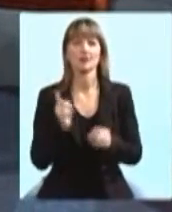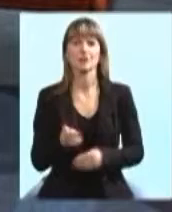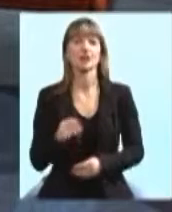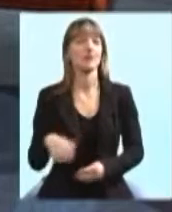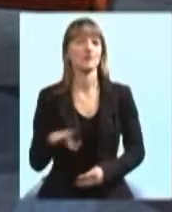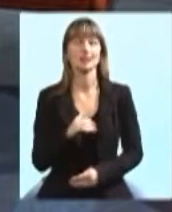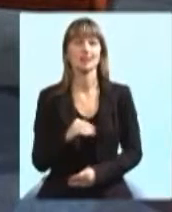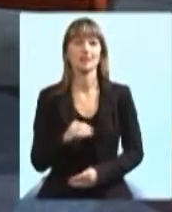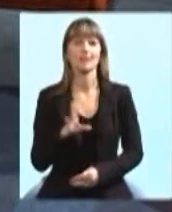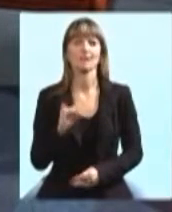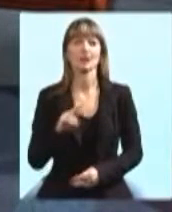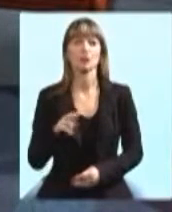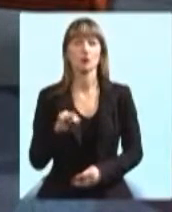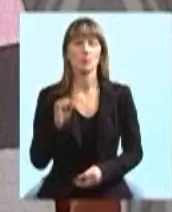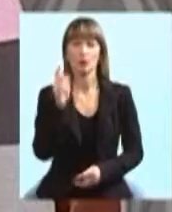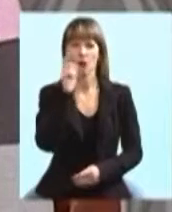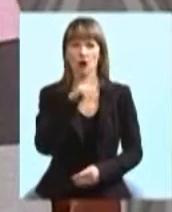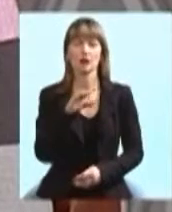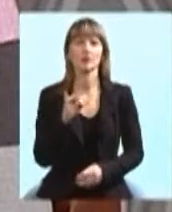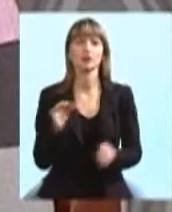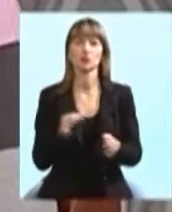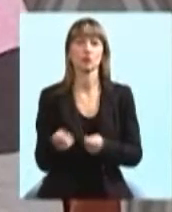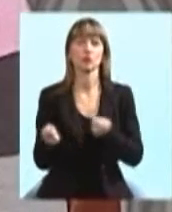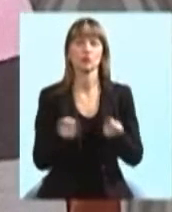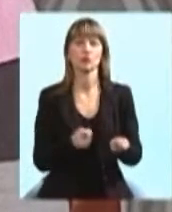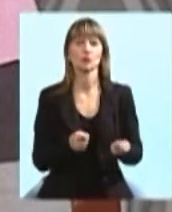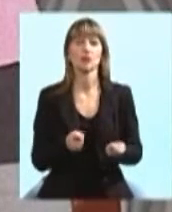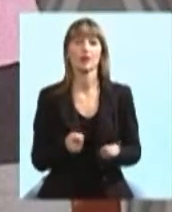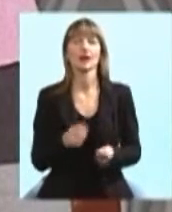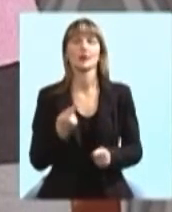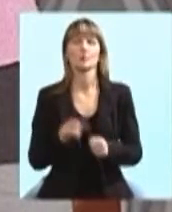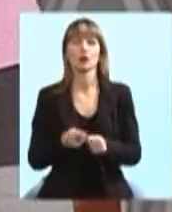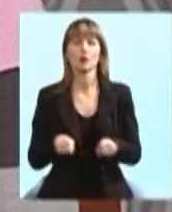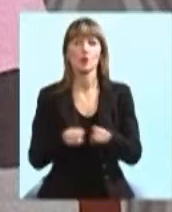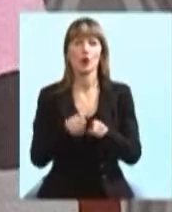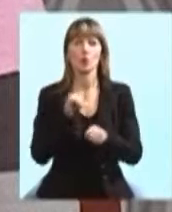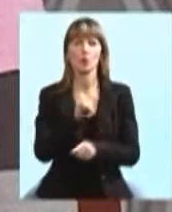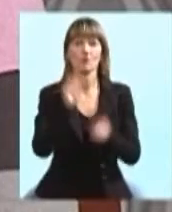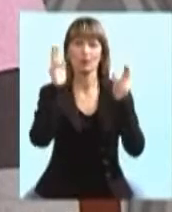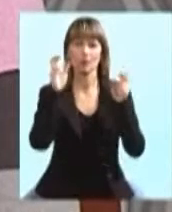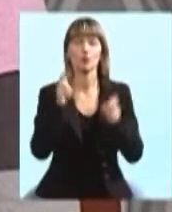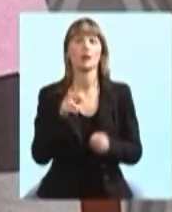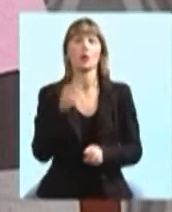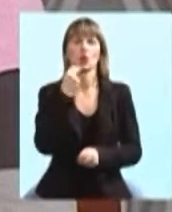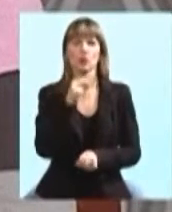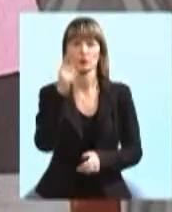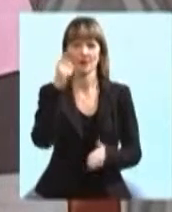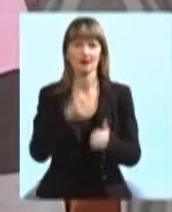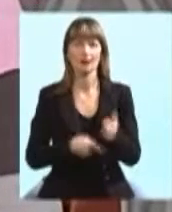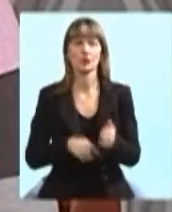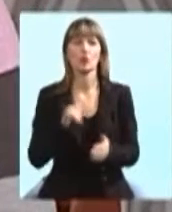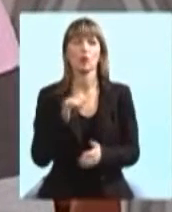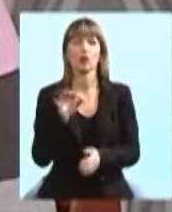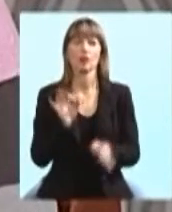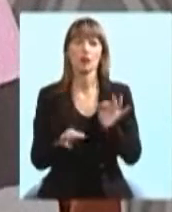що і не всі забобони, вони погані, ну, і несуть якийсь негатив. Ну, тож, як і у відьм, так і у забобонів, краще вірити у нормальних, у